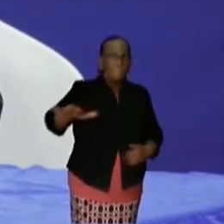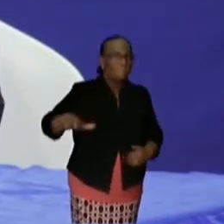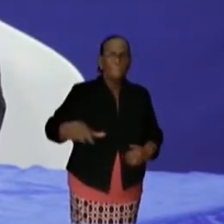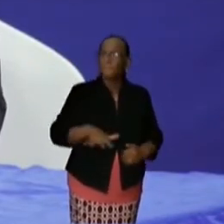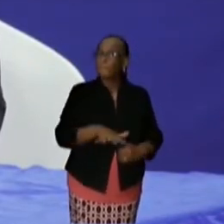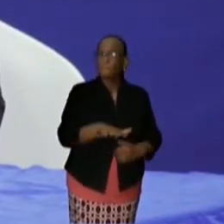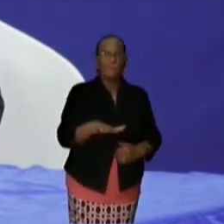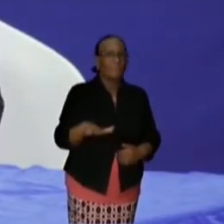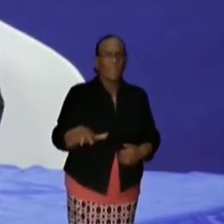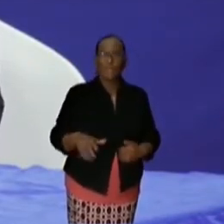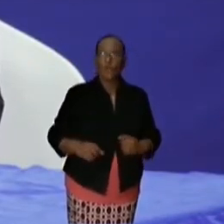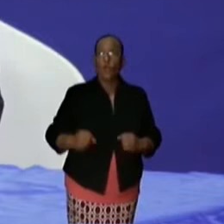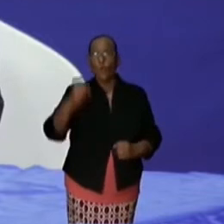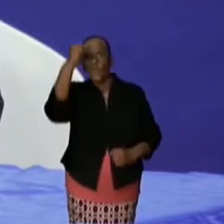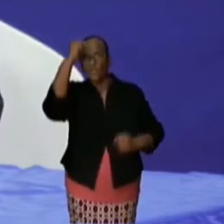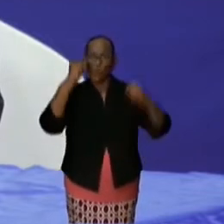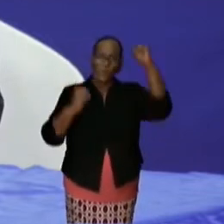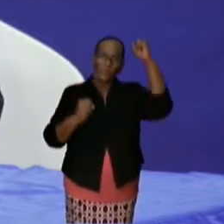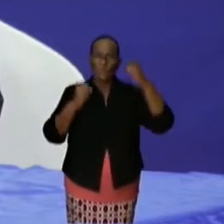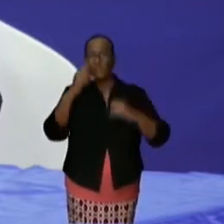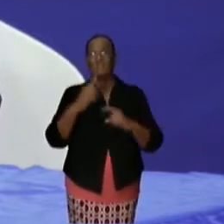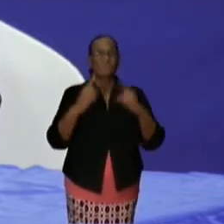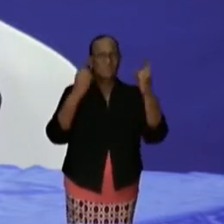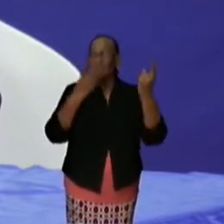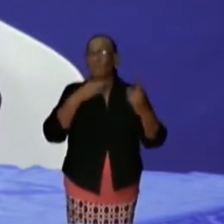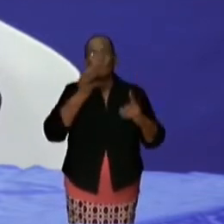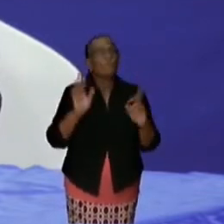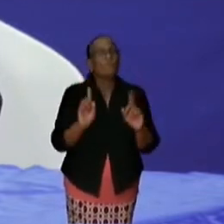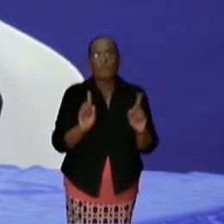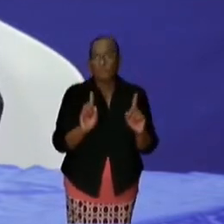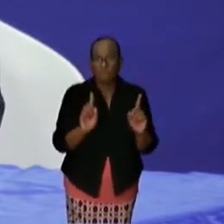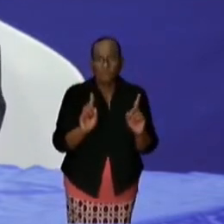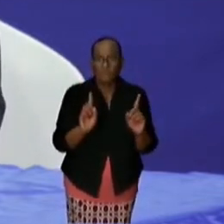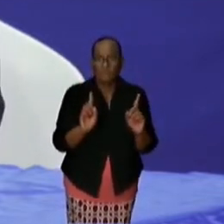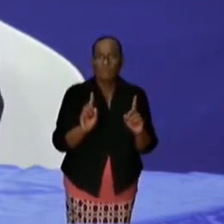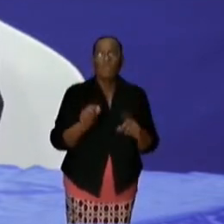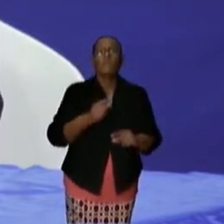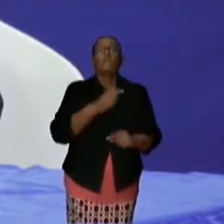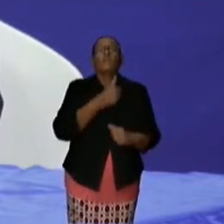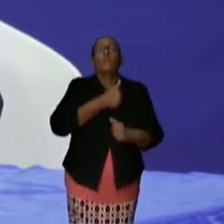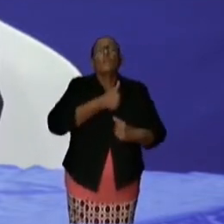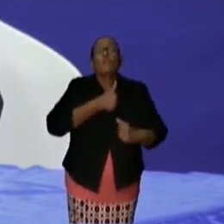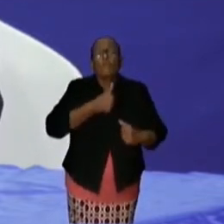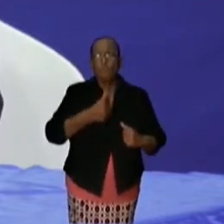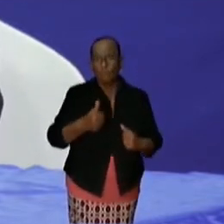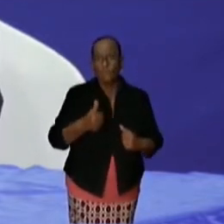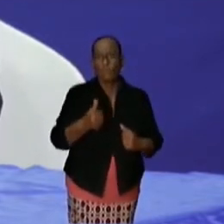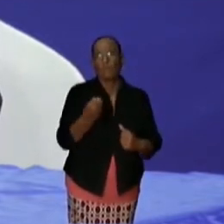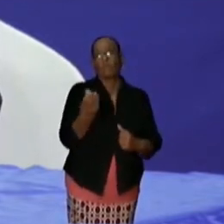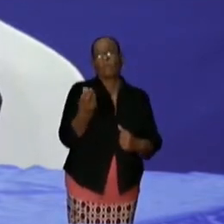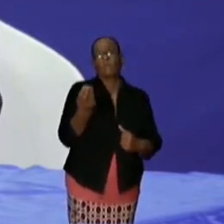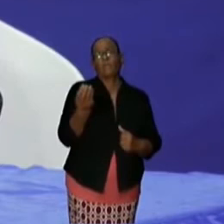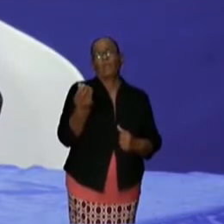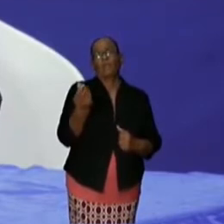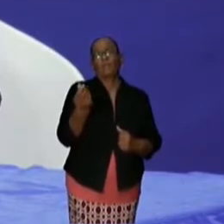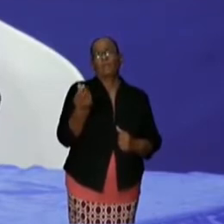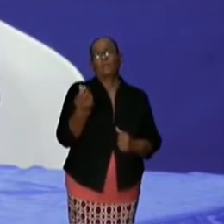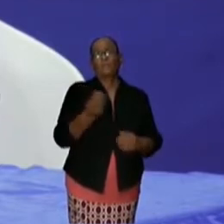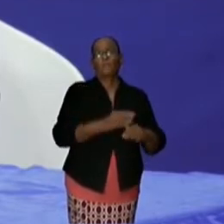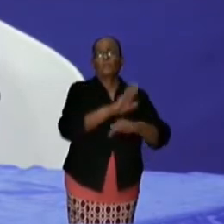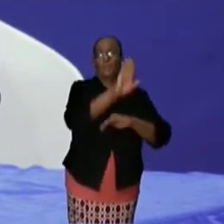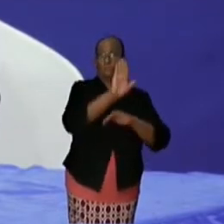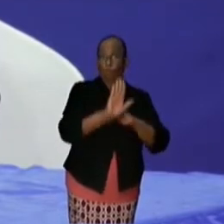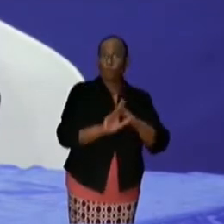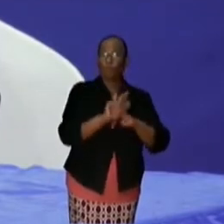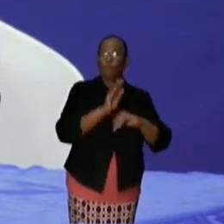er is geen enkele winnaar in deze. En daar praten we over een redelijk tarief. De overheid, wij doen een